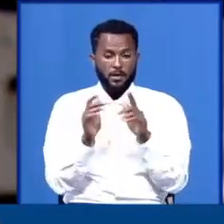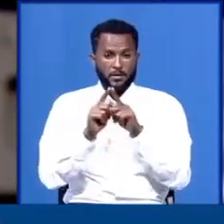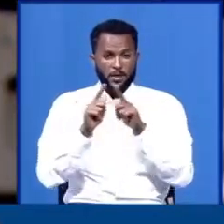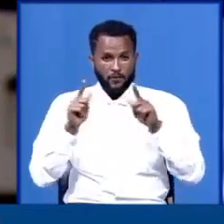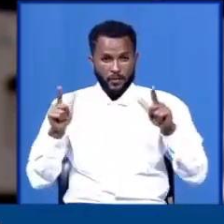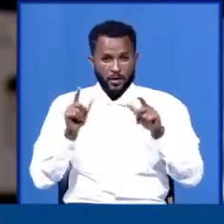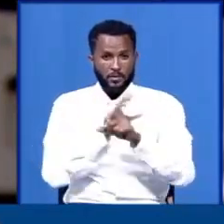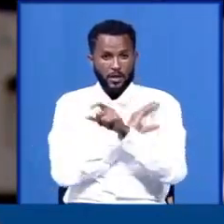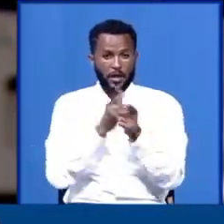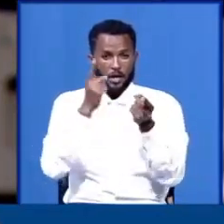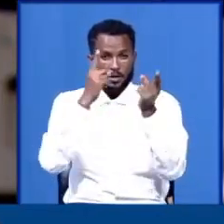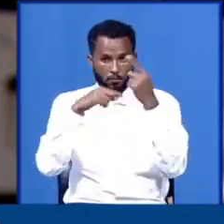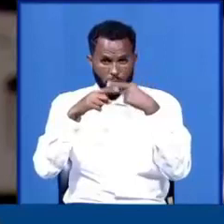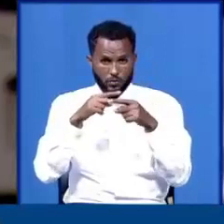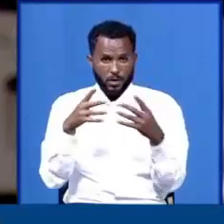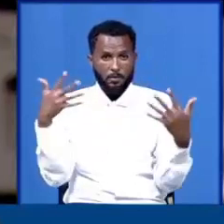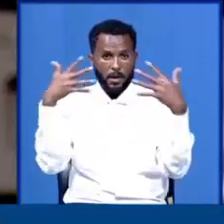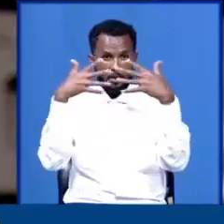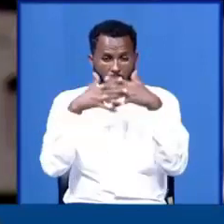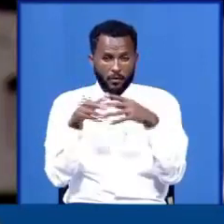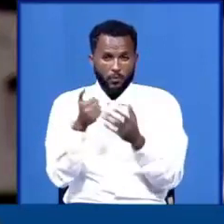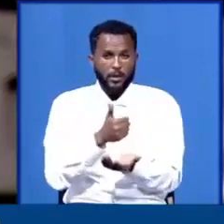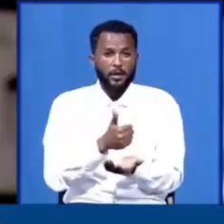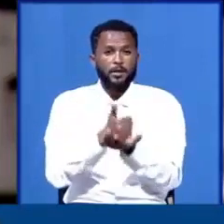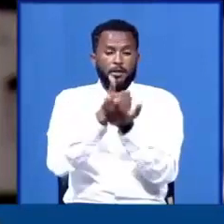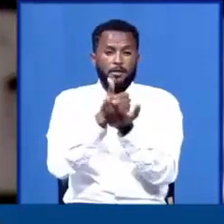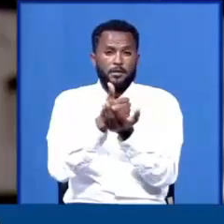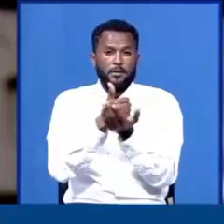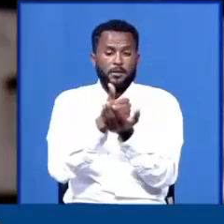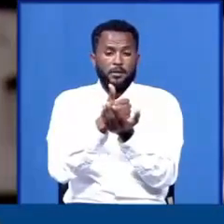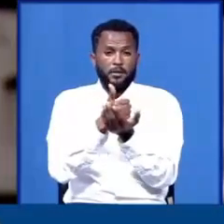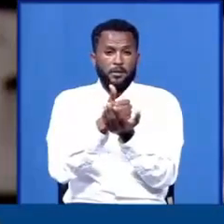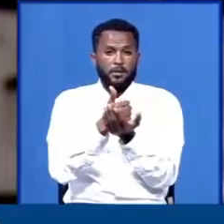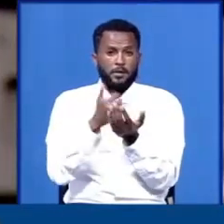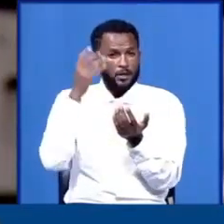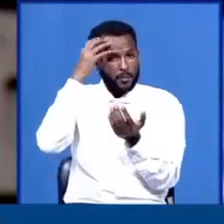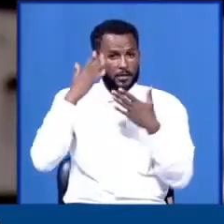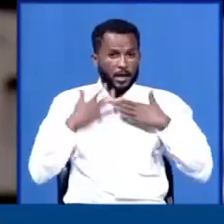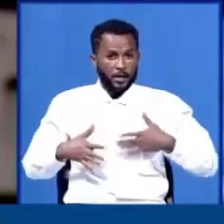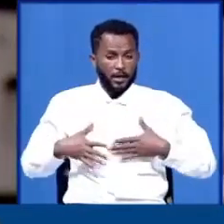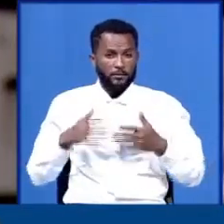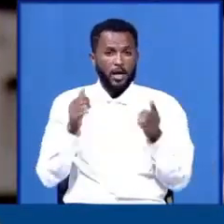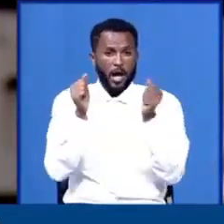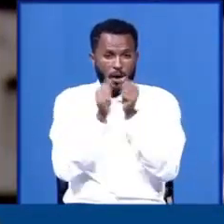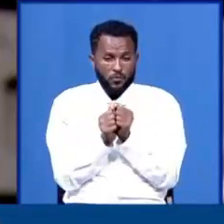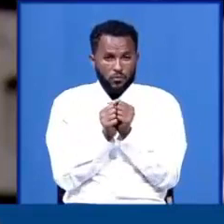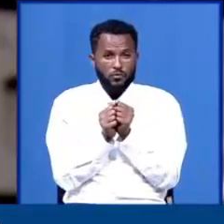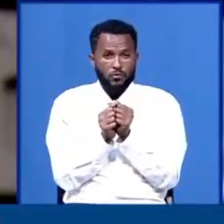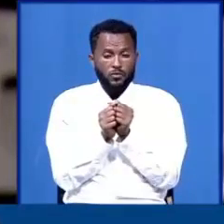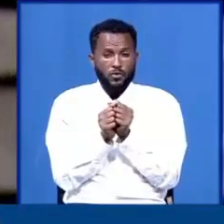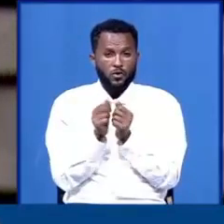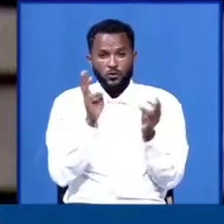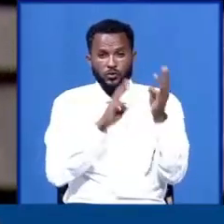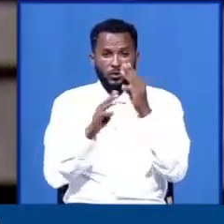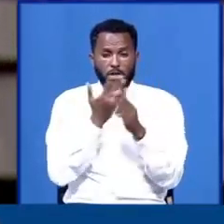ብሰፍሒቲ ብጥንካሬ መፅኦም ብሓባር ኮይንና ክሕግዙና እቲ ናይ መንግስቲ ኣካለ ምሳና ኮይኑ እቲ